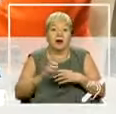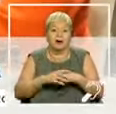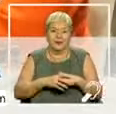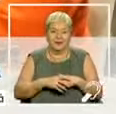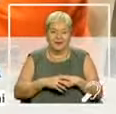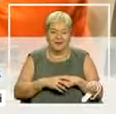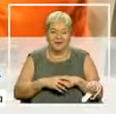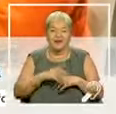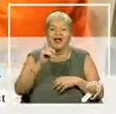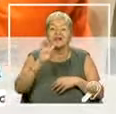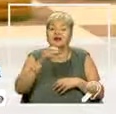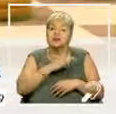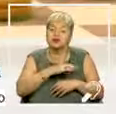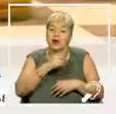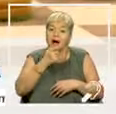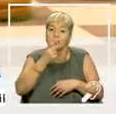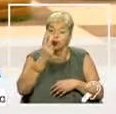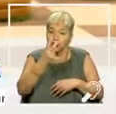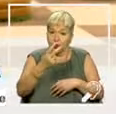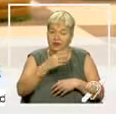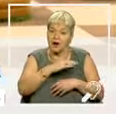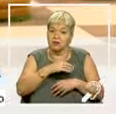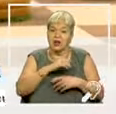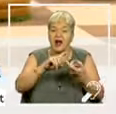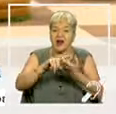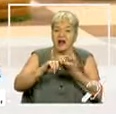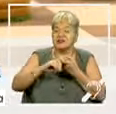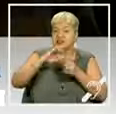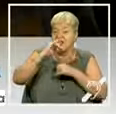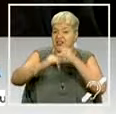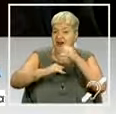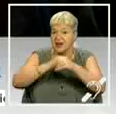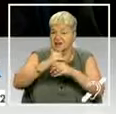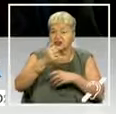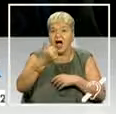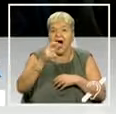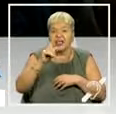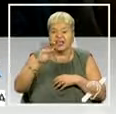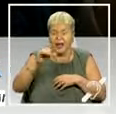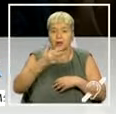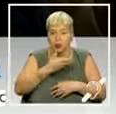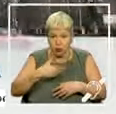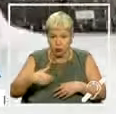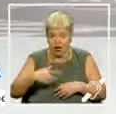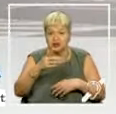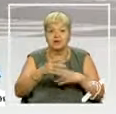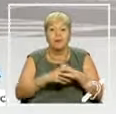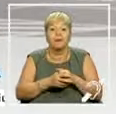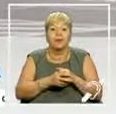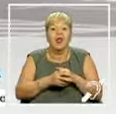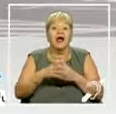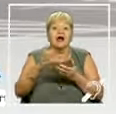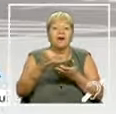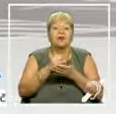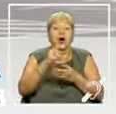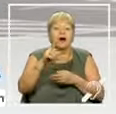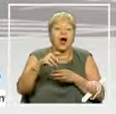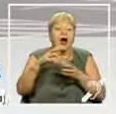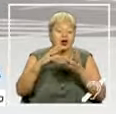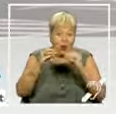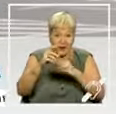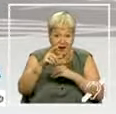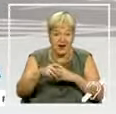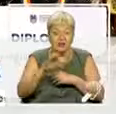David Gavrilescu este student în anul 2 la Facultatea de Relații Internaționale din cadrul ASE București și sportiv la CSUAS. Actuala campioană a României la șah pe